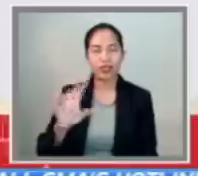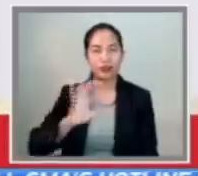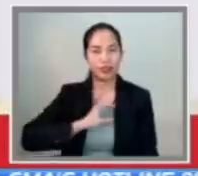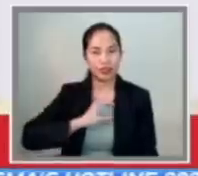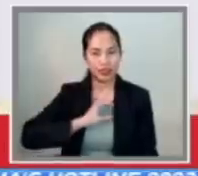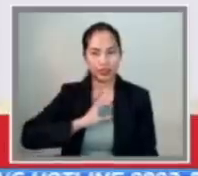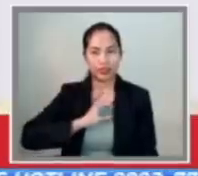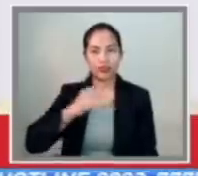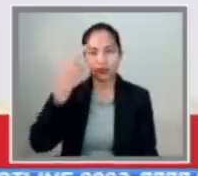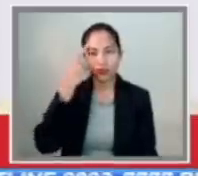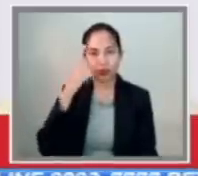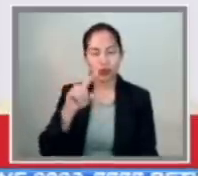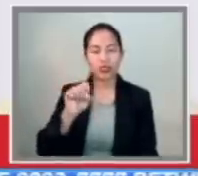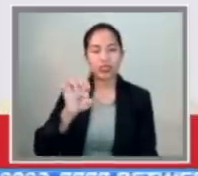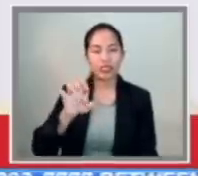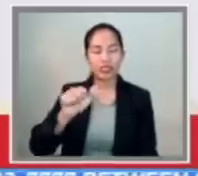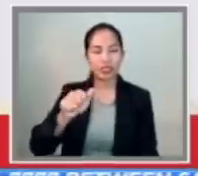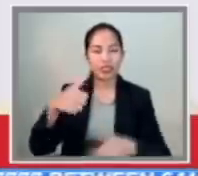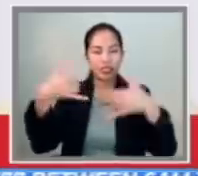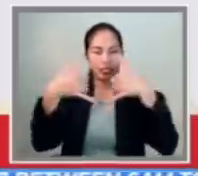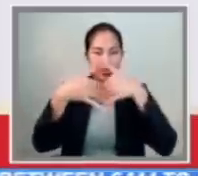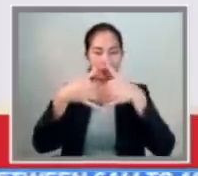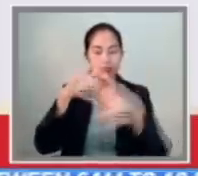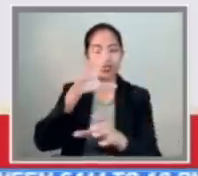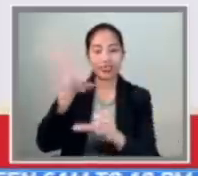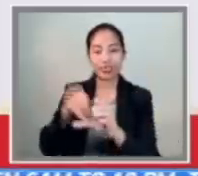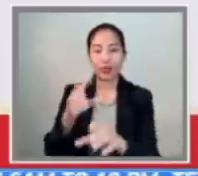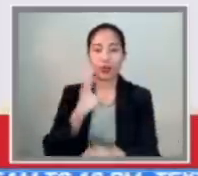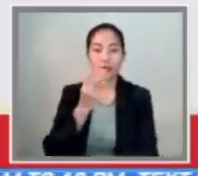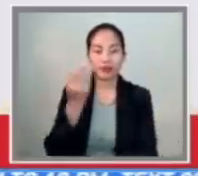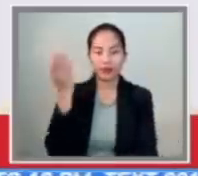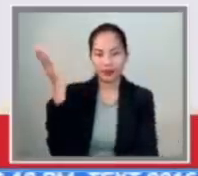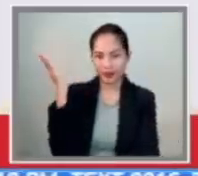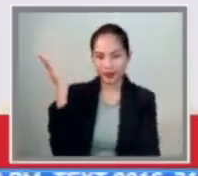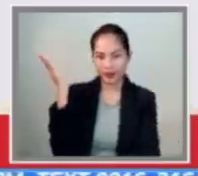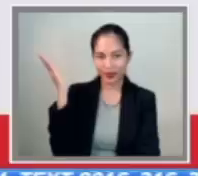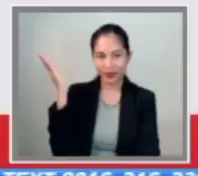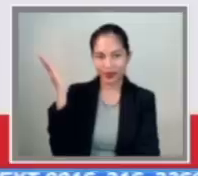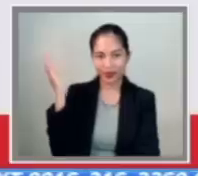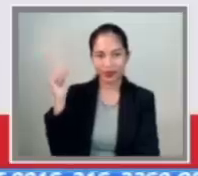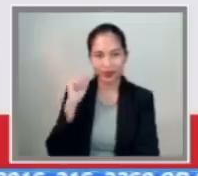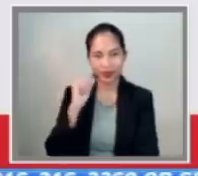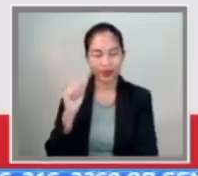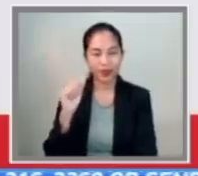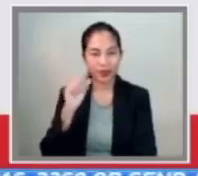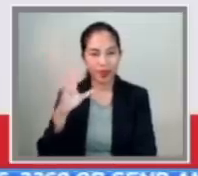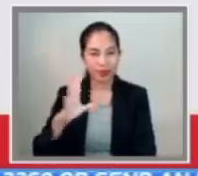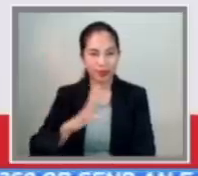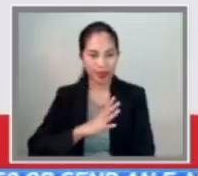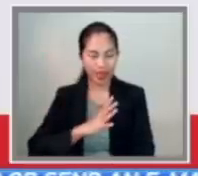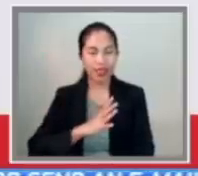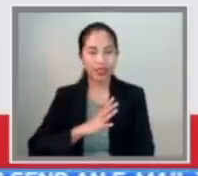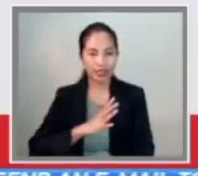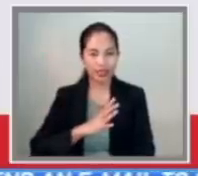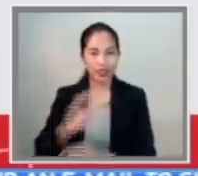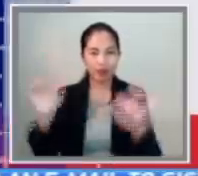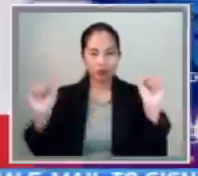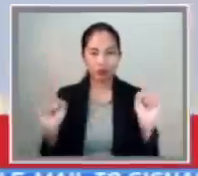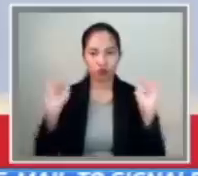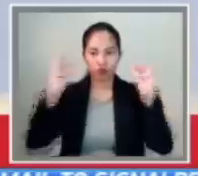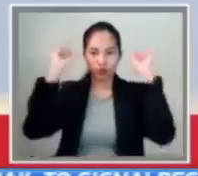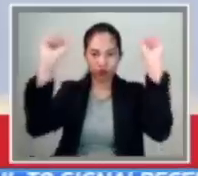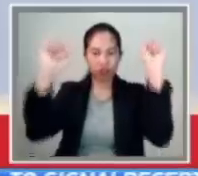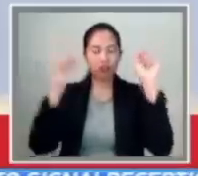sa nakakuha ay sina Vanessa Sarno para sa Women's 71 kilogram weightlifting competition. Christina